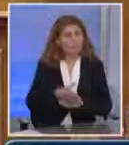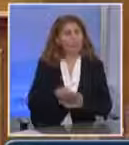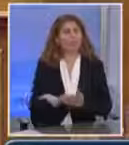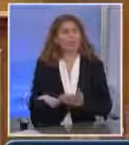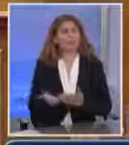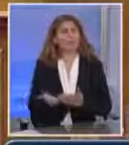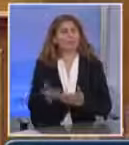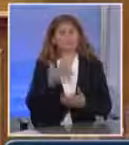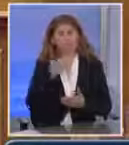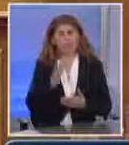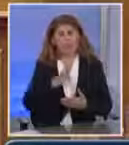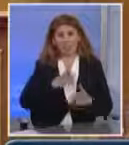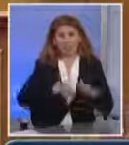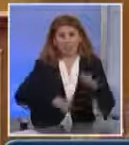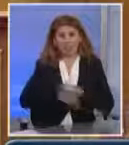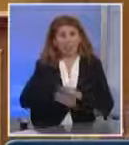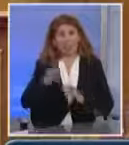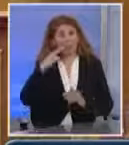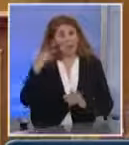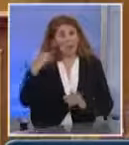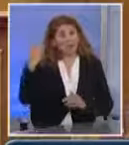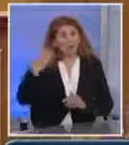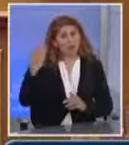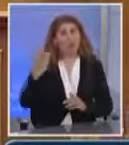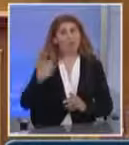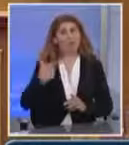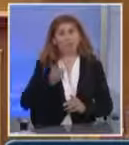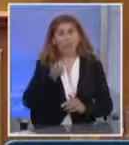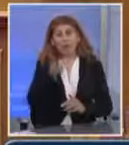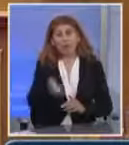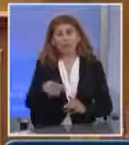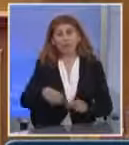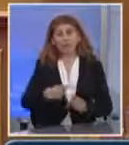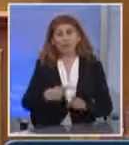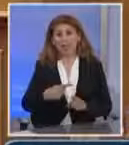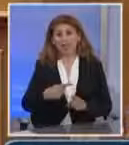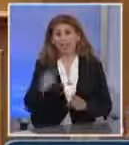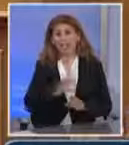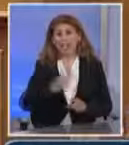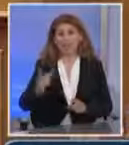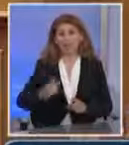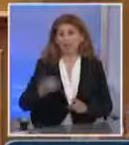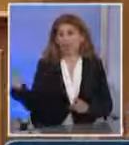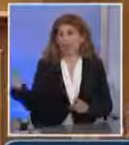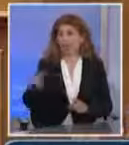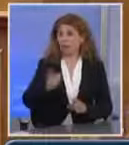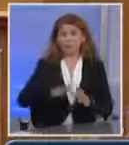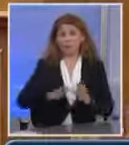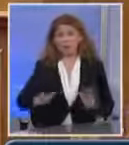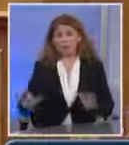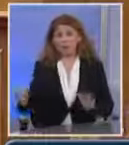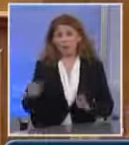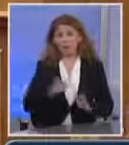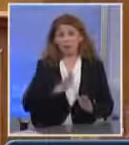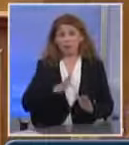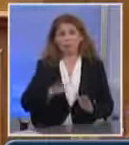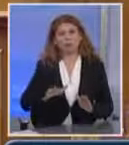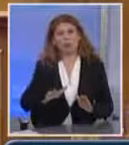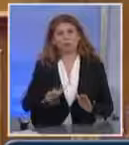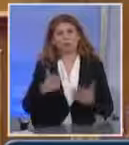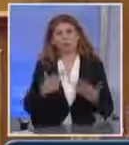το δυναμικό που βγαίνει είναι το σπουδαγμένο, και έχει δαπανίσει η ελληνική κοινωνία για αυτά τα παιδιά, για αυτούς τους ανθρώπους,